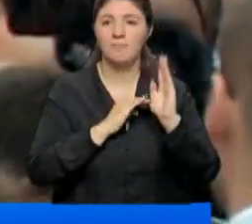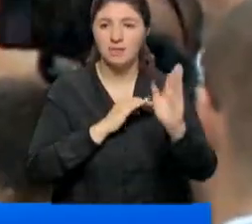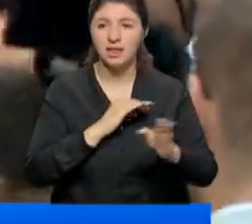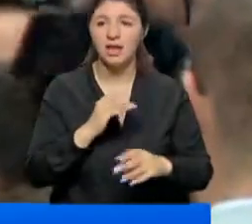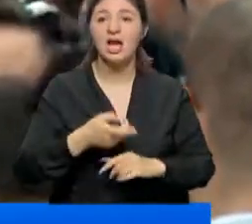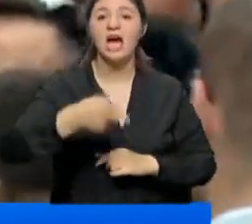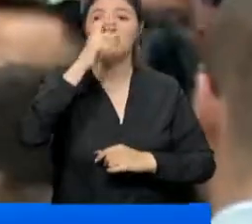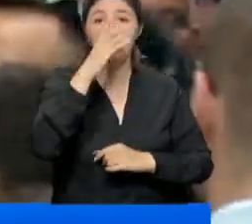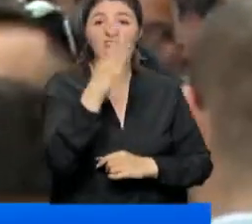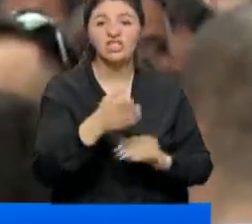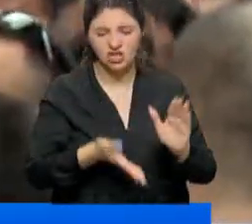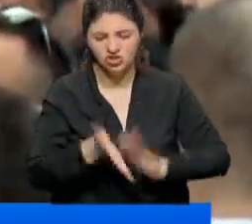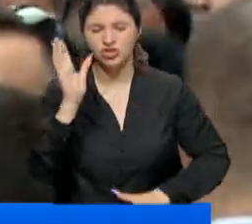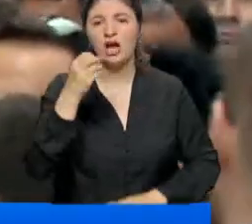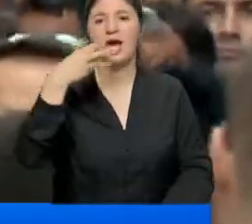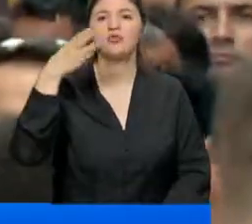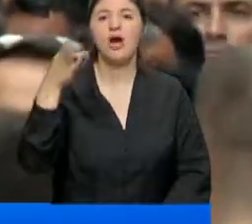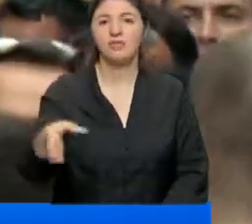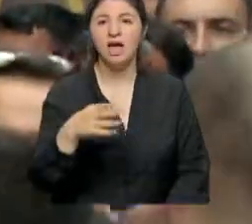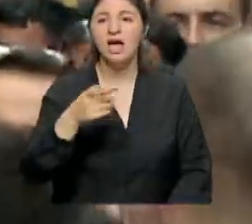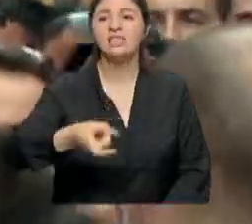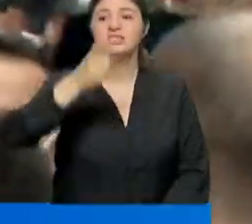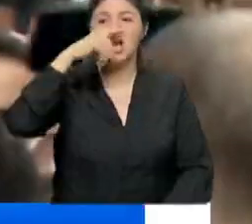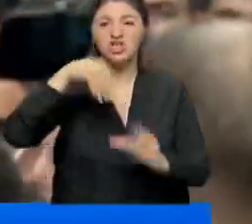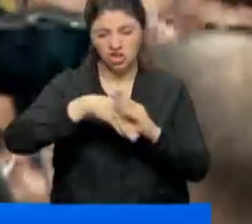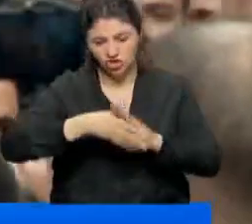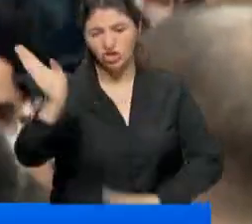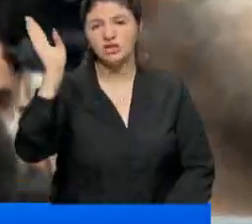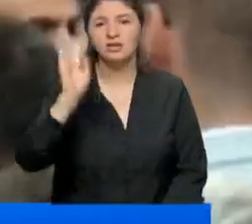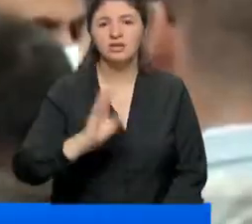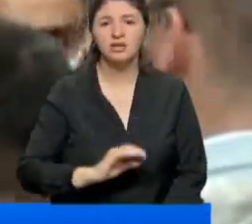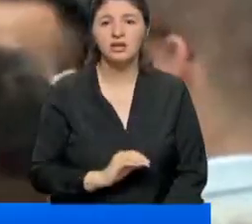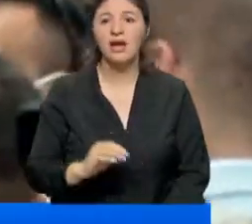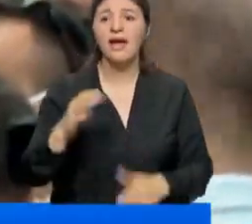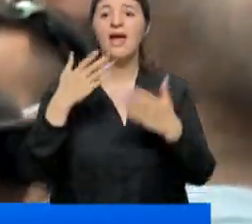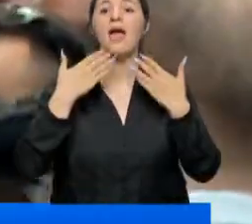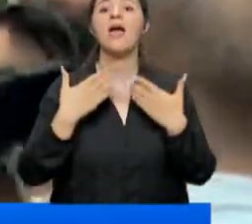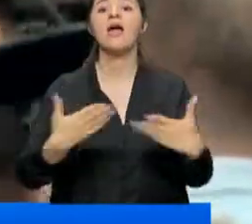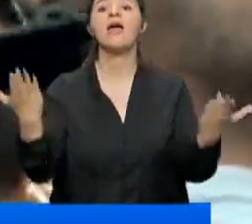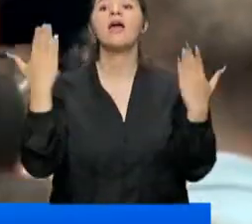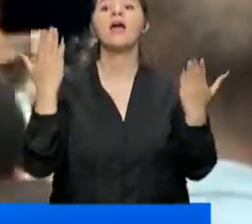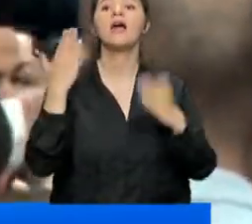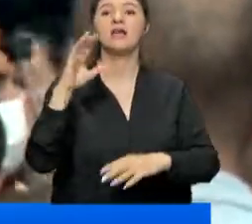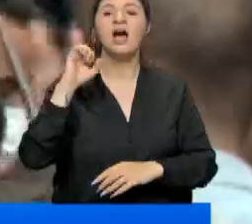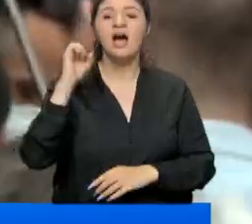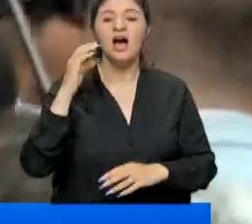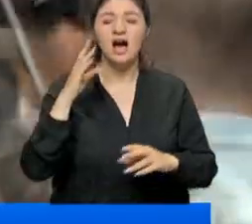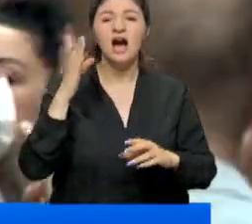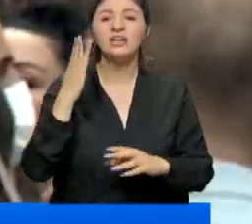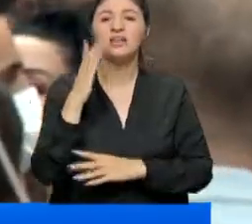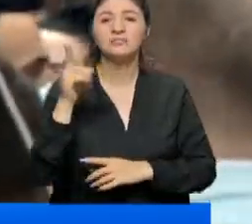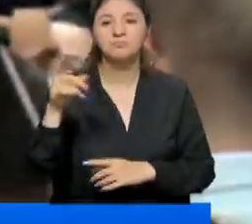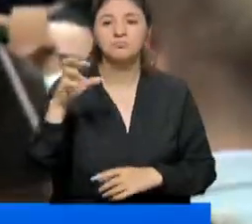elindeydi sarayından çık Erdoğan sarayından çok Hey Kasımpaşalı